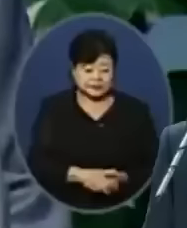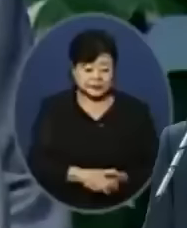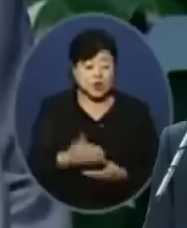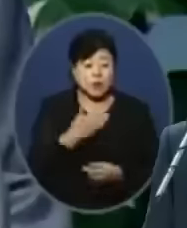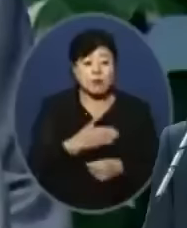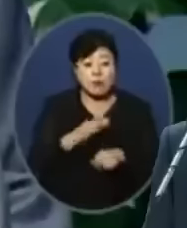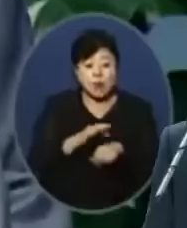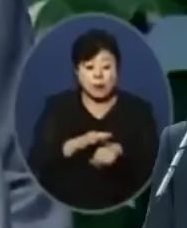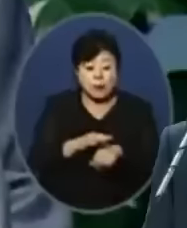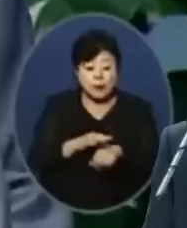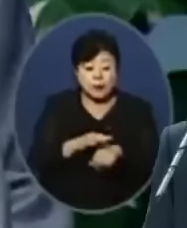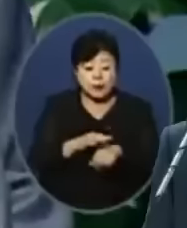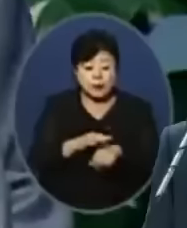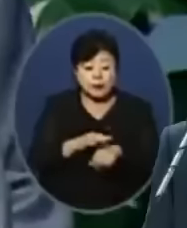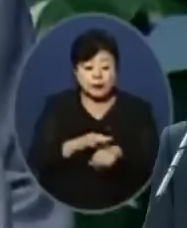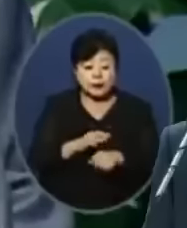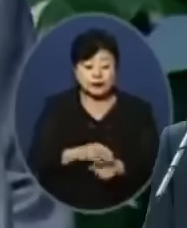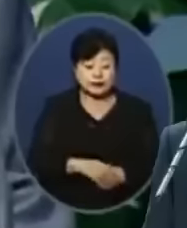육체는